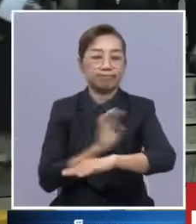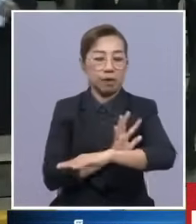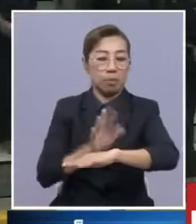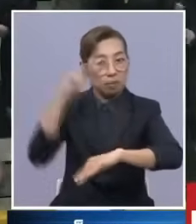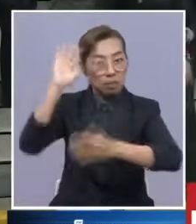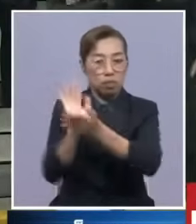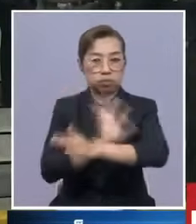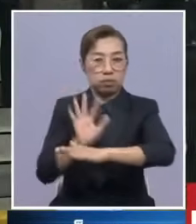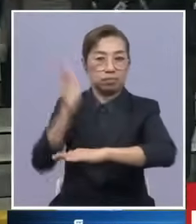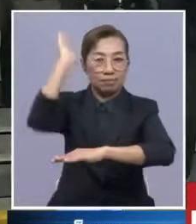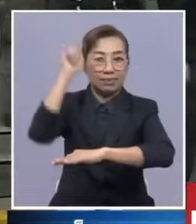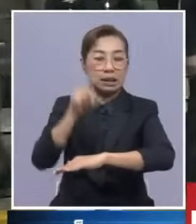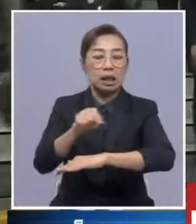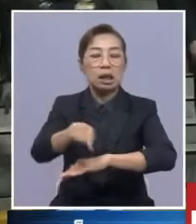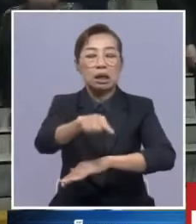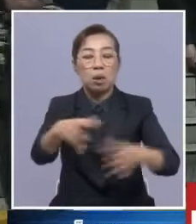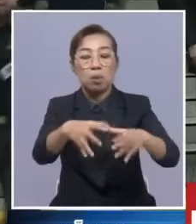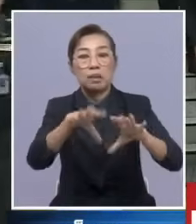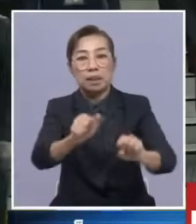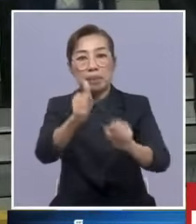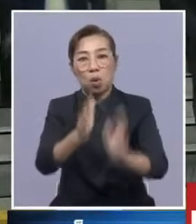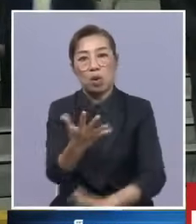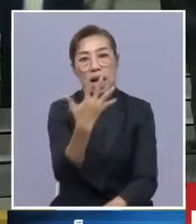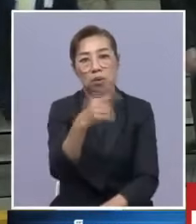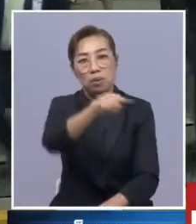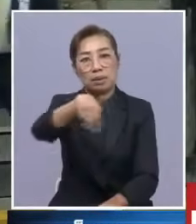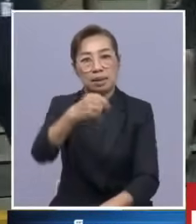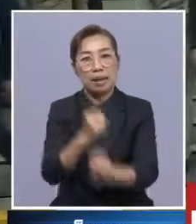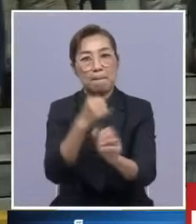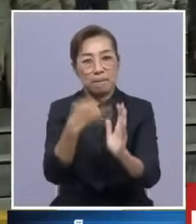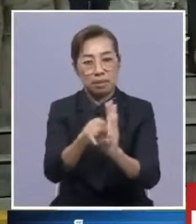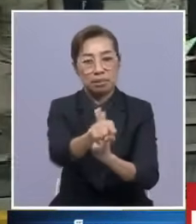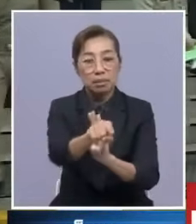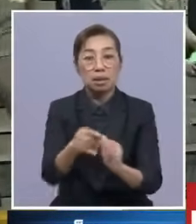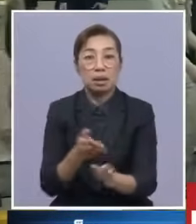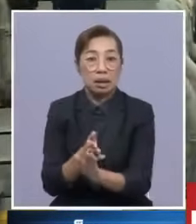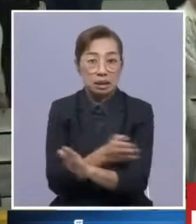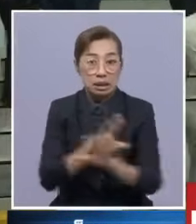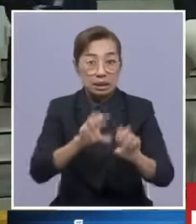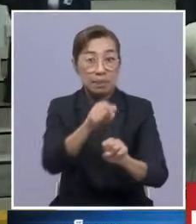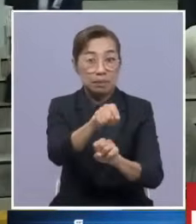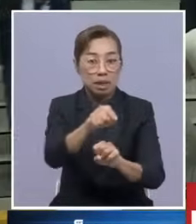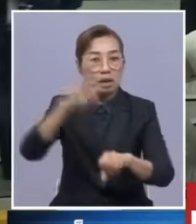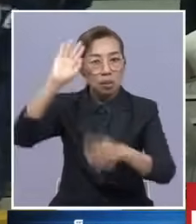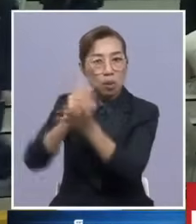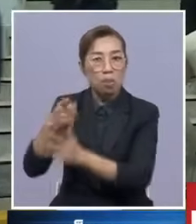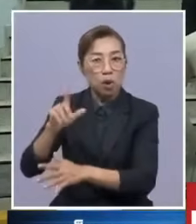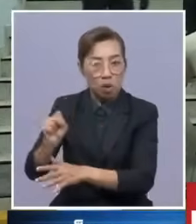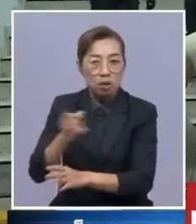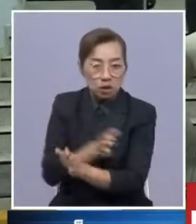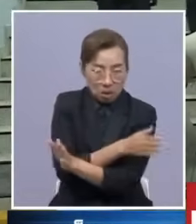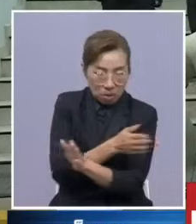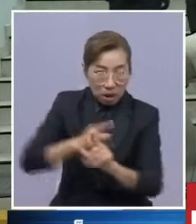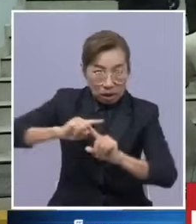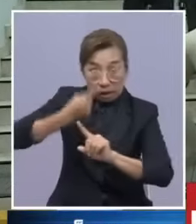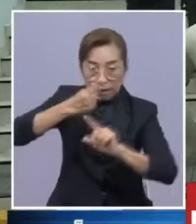ที่สามารถจับกุมเครือข่ายนี้ได้ถึง5รายที่เป็นผู้ต้องหาซึ่งกรณีการจับกุมเครือข่ายนี้นะคะตำรวจใช้เวลาร่วมเดือนแกะร